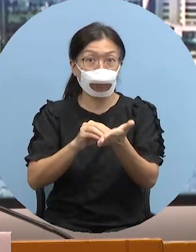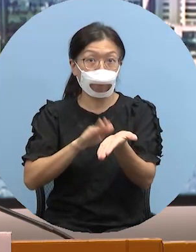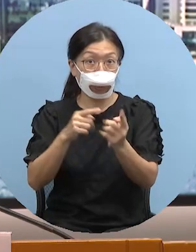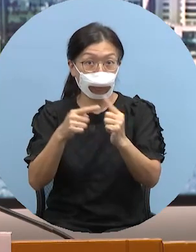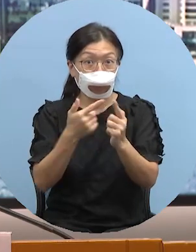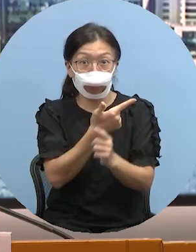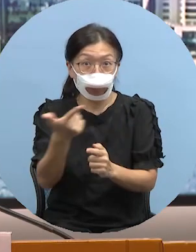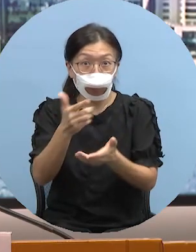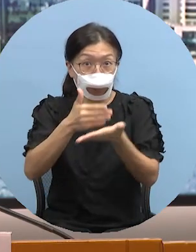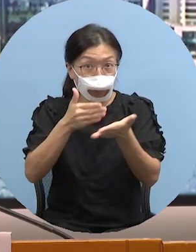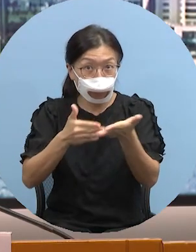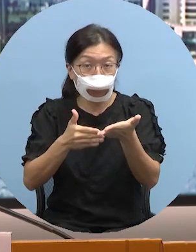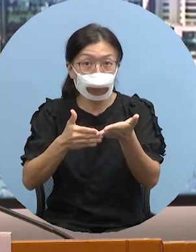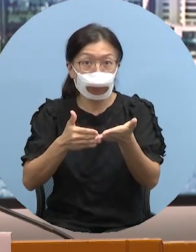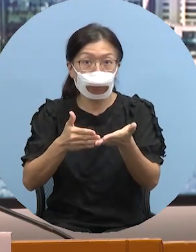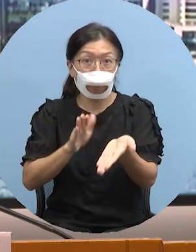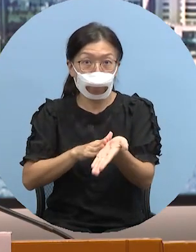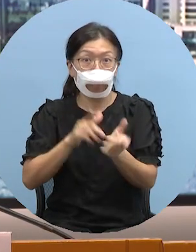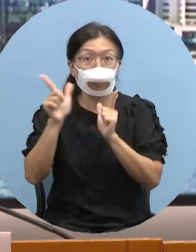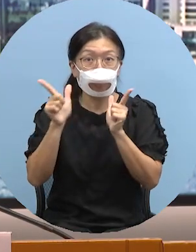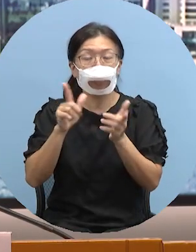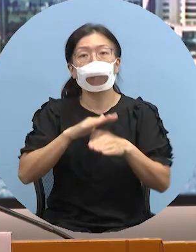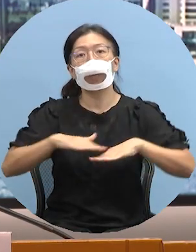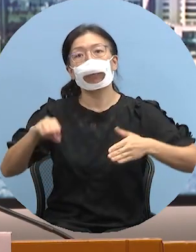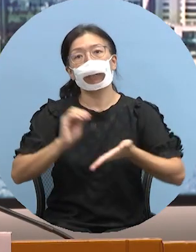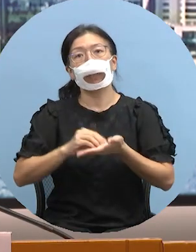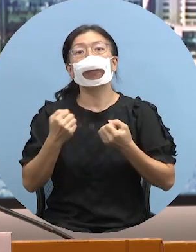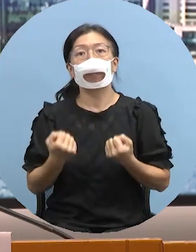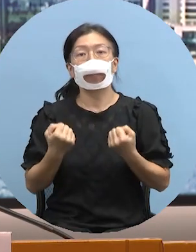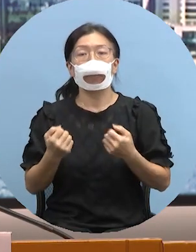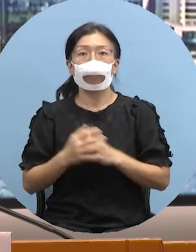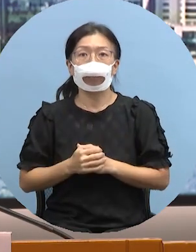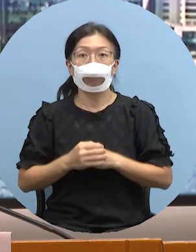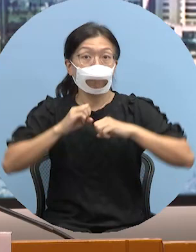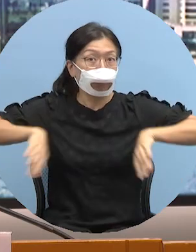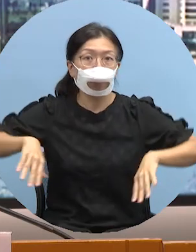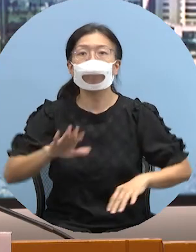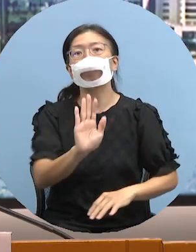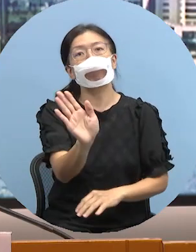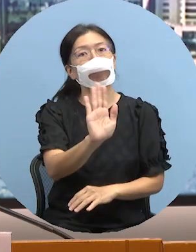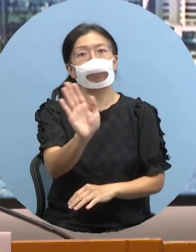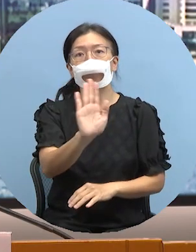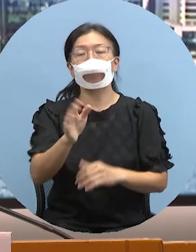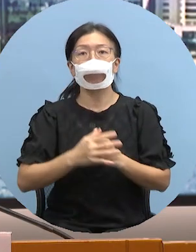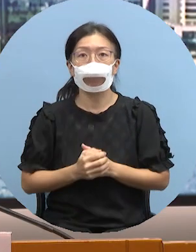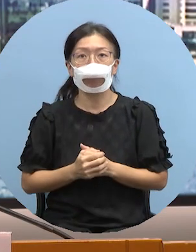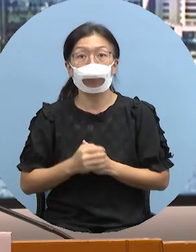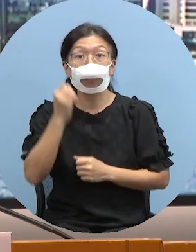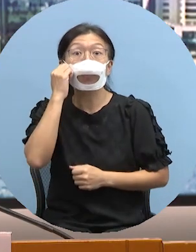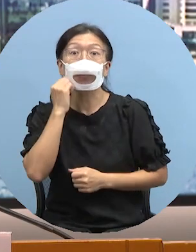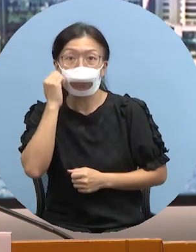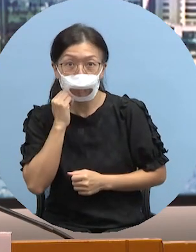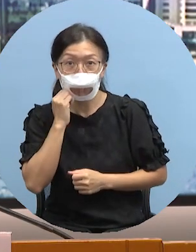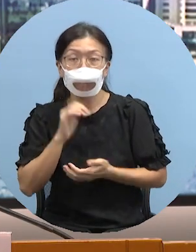人咧，佢哋嘅病徵都相對係比較穩定同埋輕微，但係千祈唔好掉以輕心啦。特別係長者